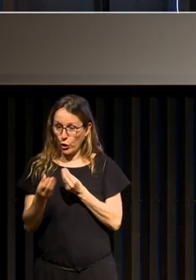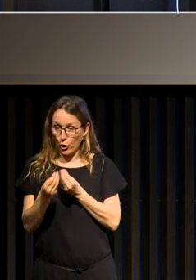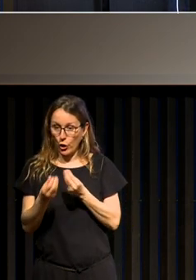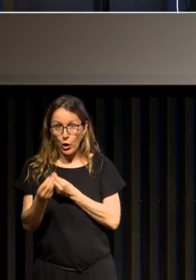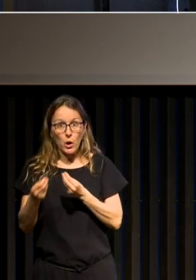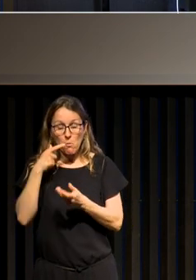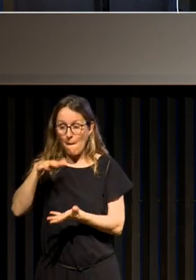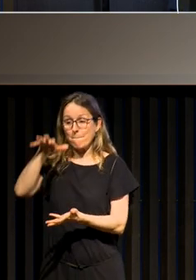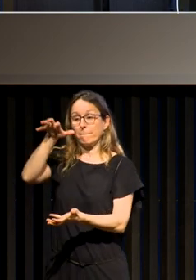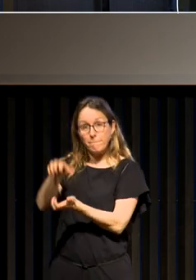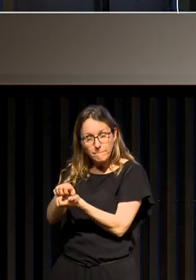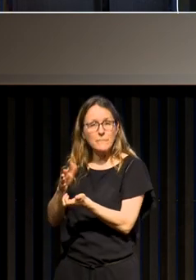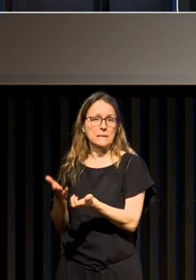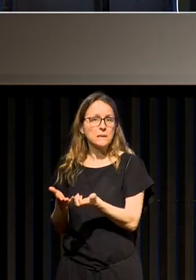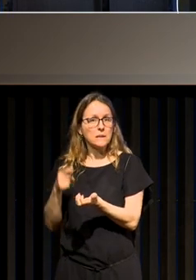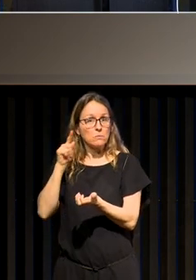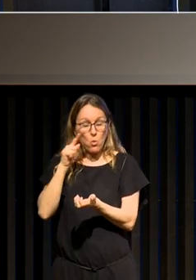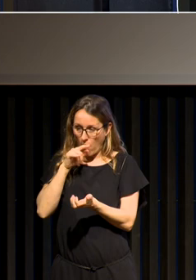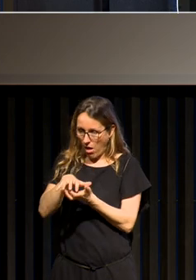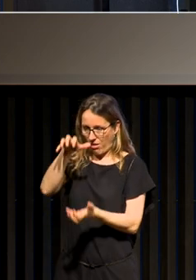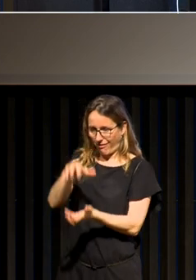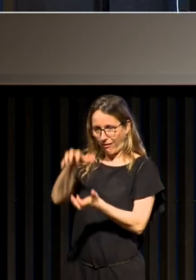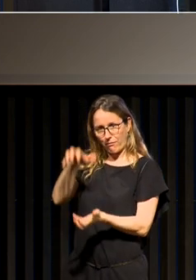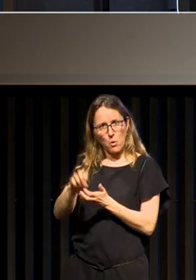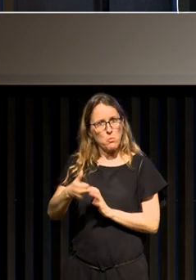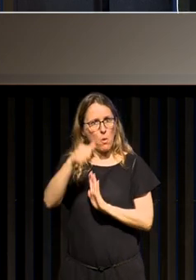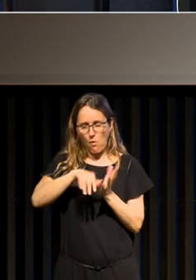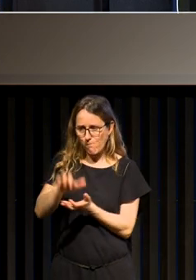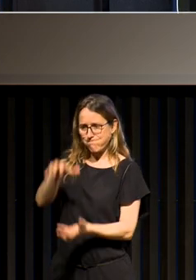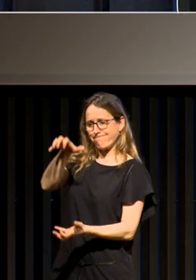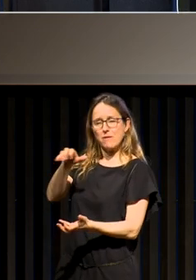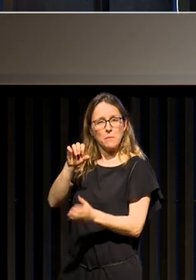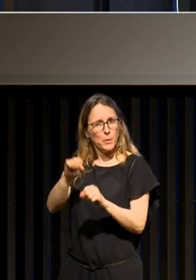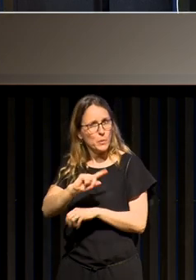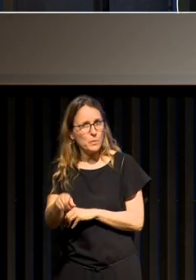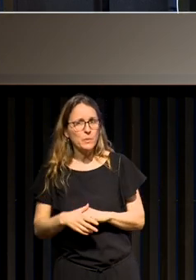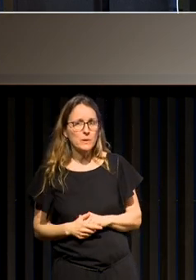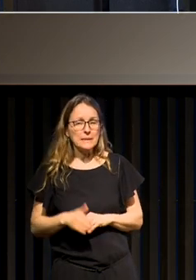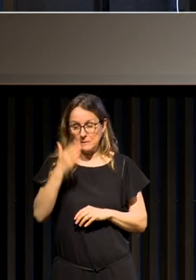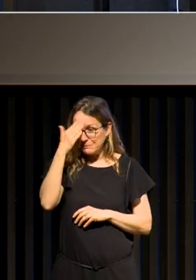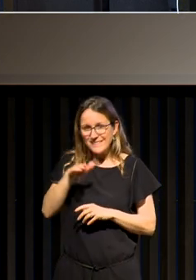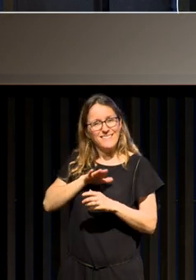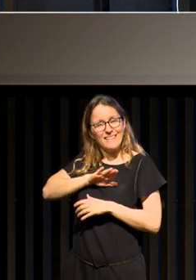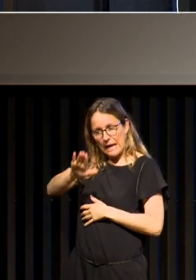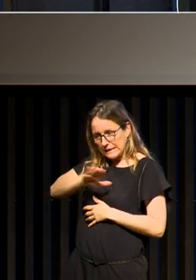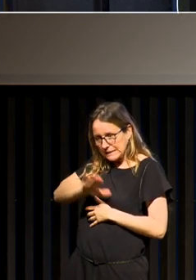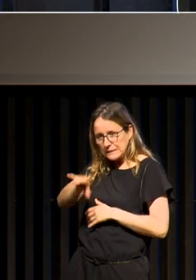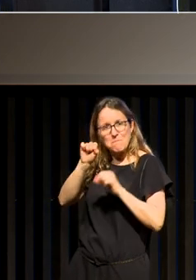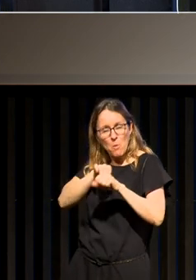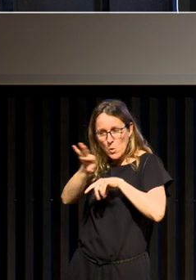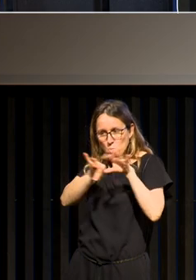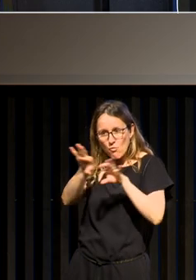Une banque de dons de sperme, ça ne se fait pas en quelques mois. Pour avoir le choix sur les caractéristiques, sur